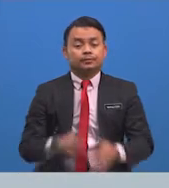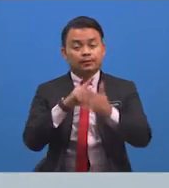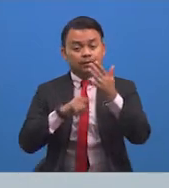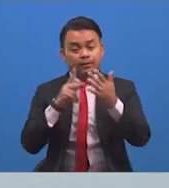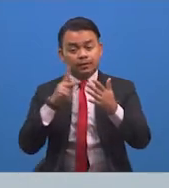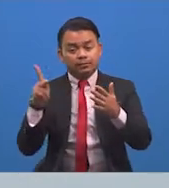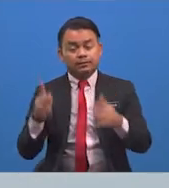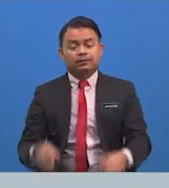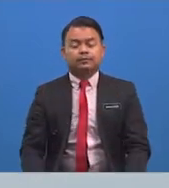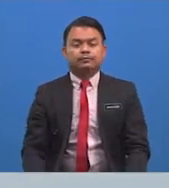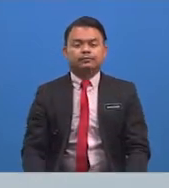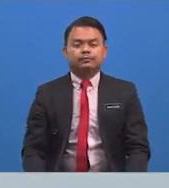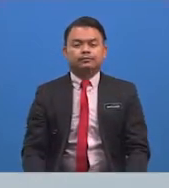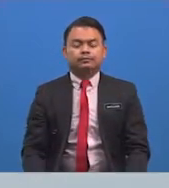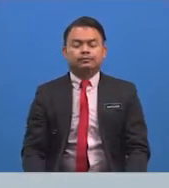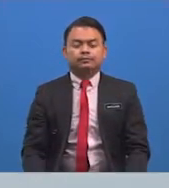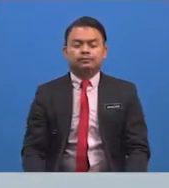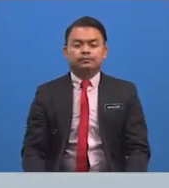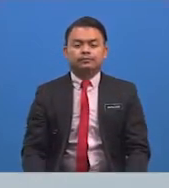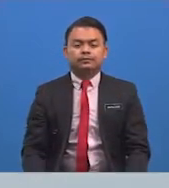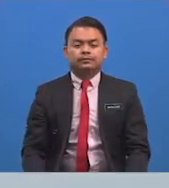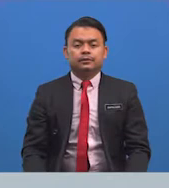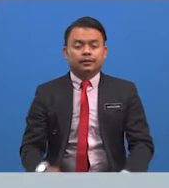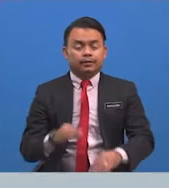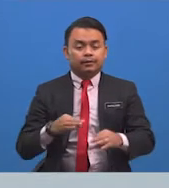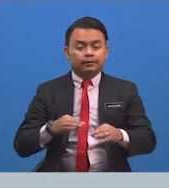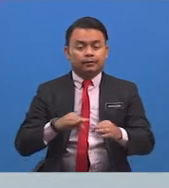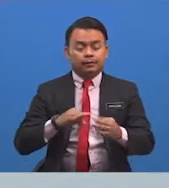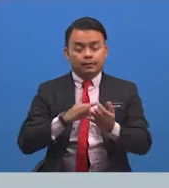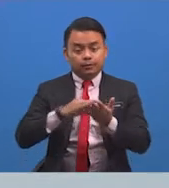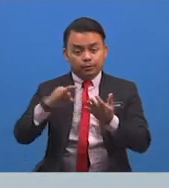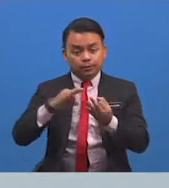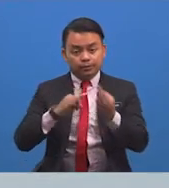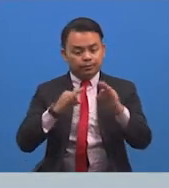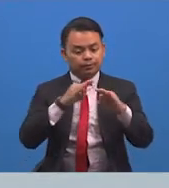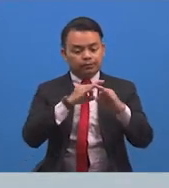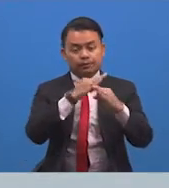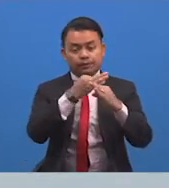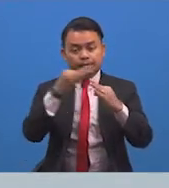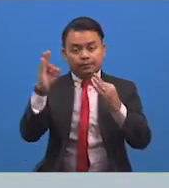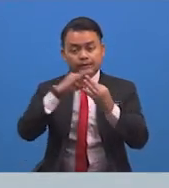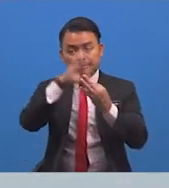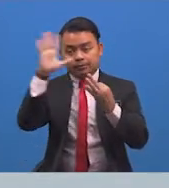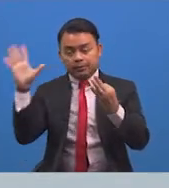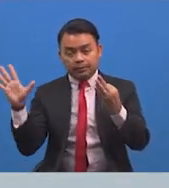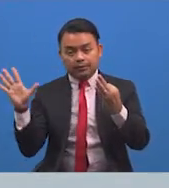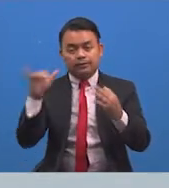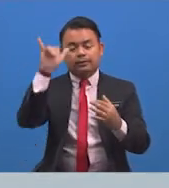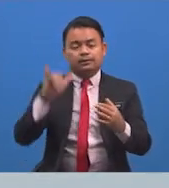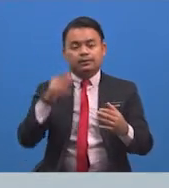Apakah fenomena yang menyebabkan berlakunya pemanasan global?